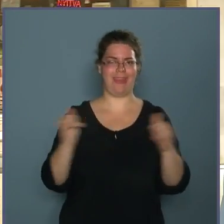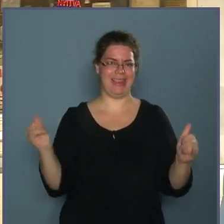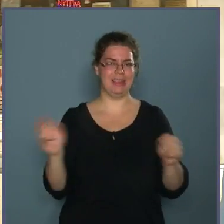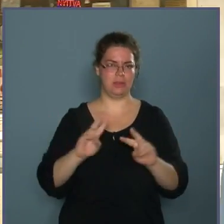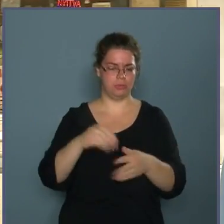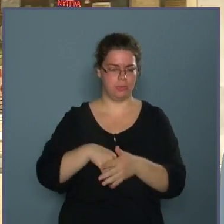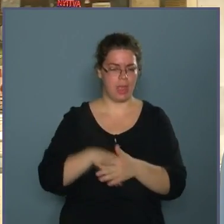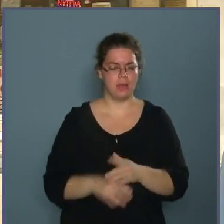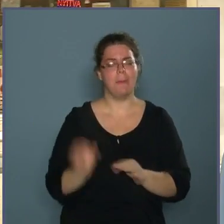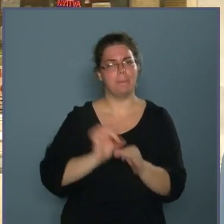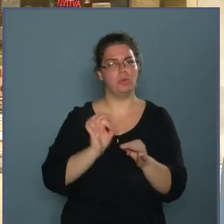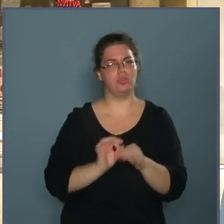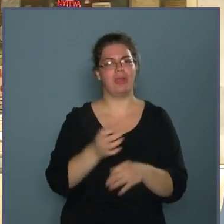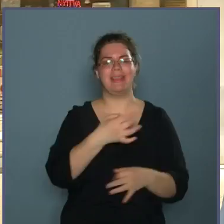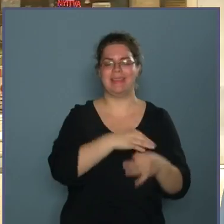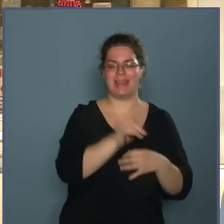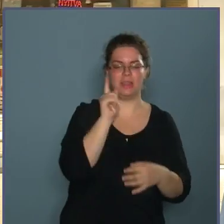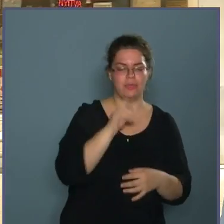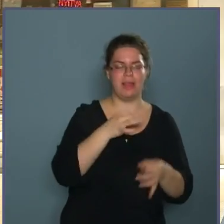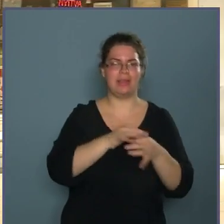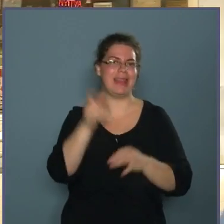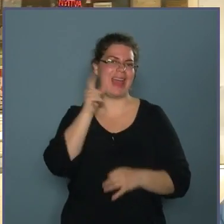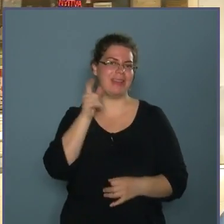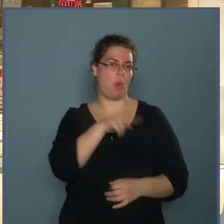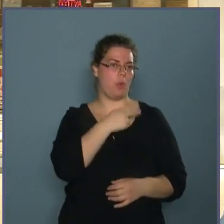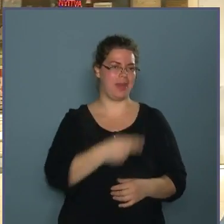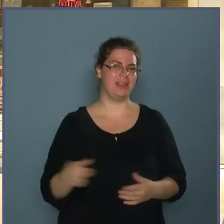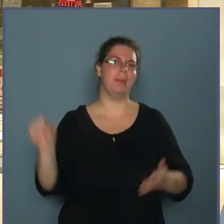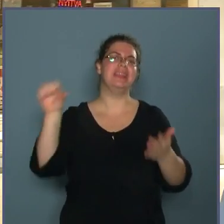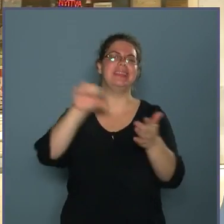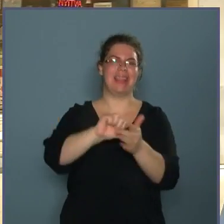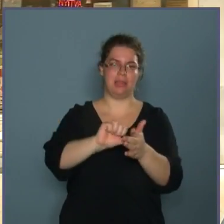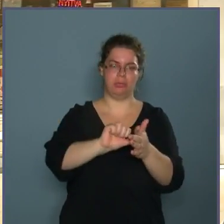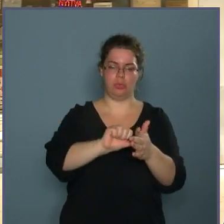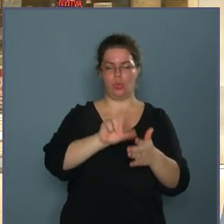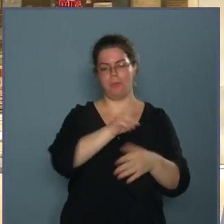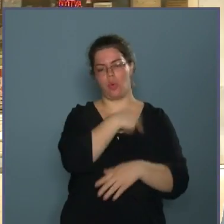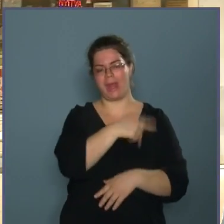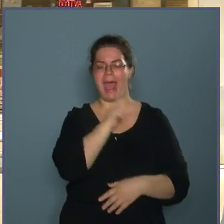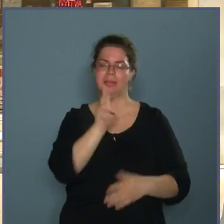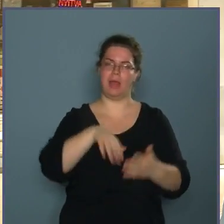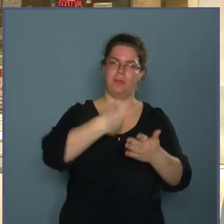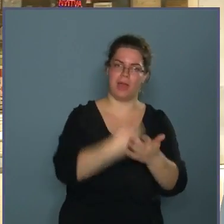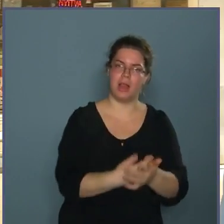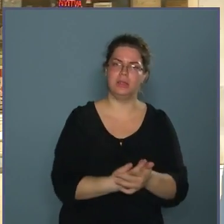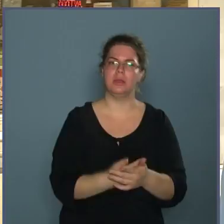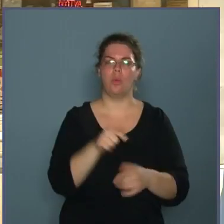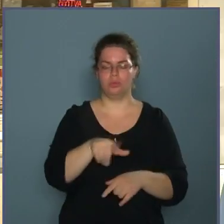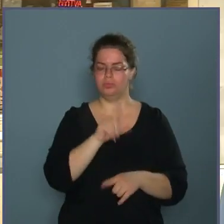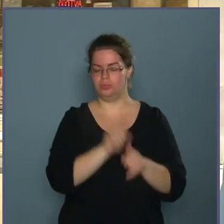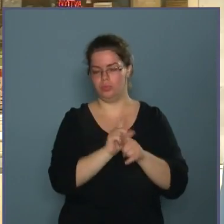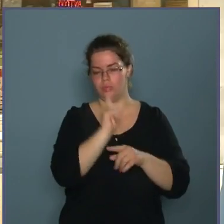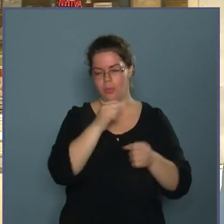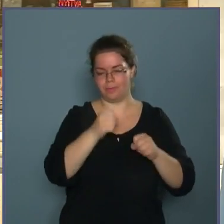magában. Egészen pontosan a Szent István és Szent László kórház, ami centrumkórházként fog majd működni, ott egy több